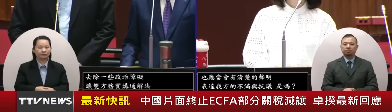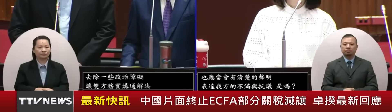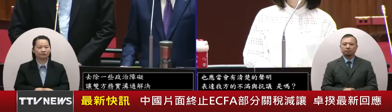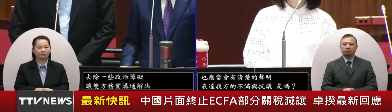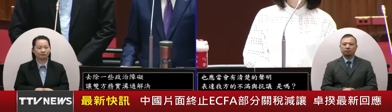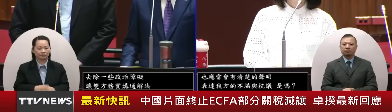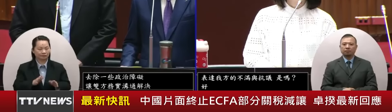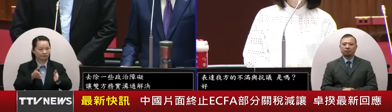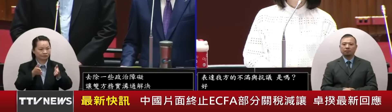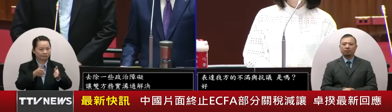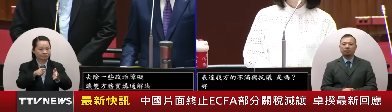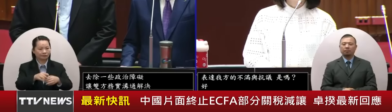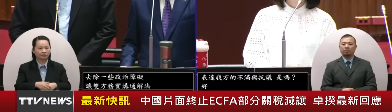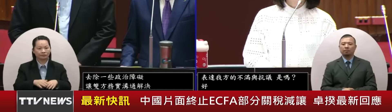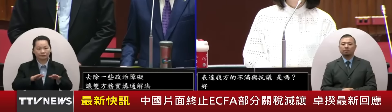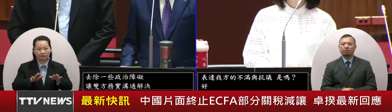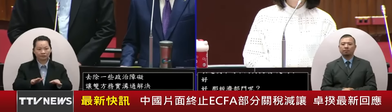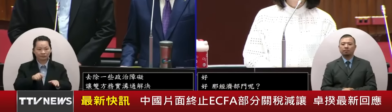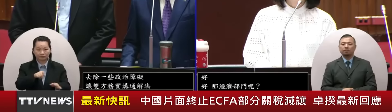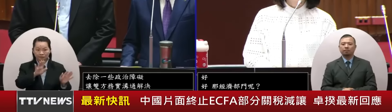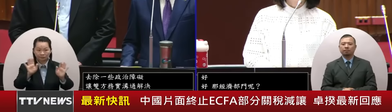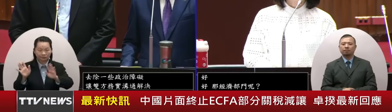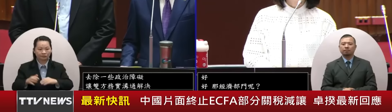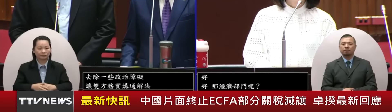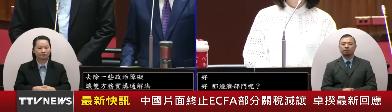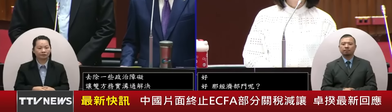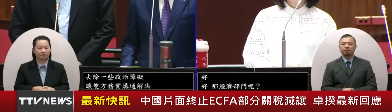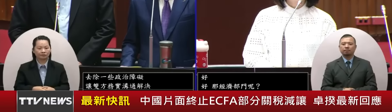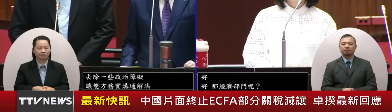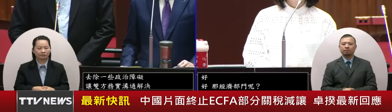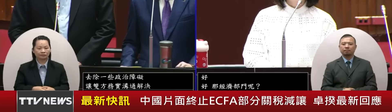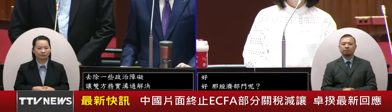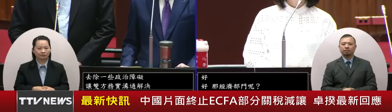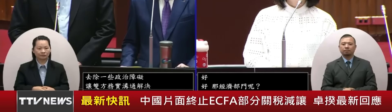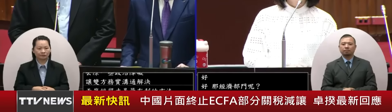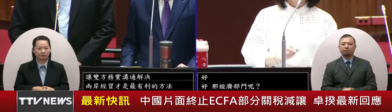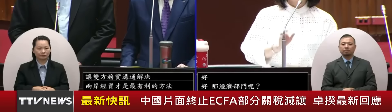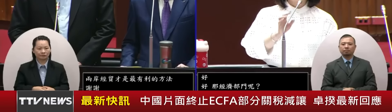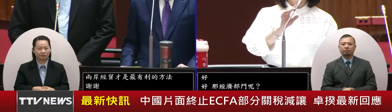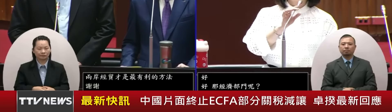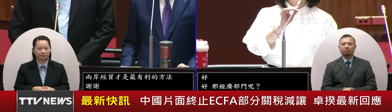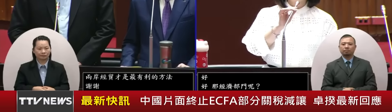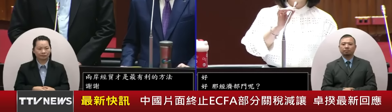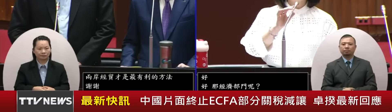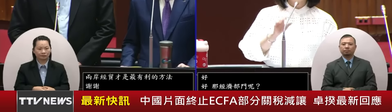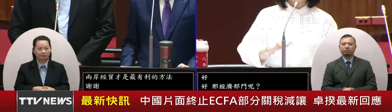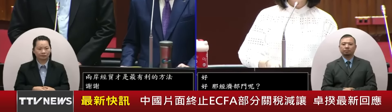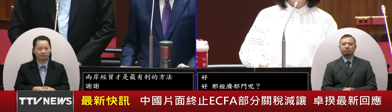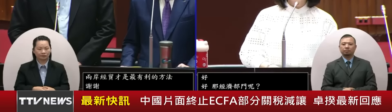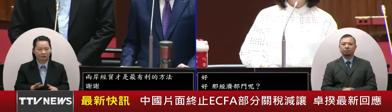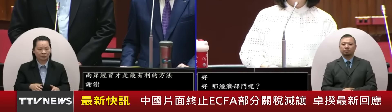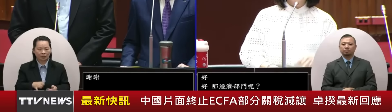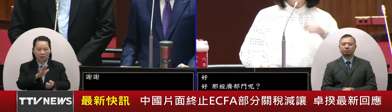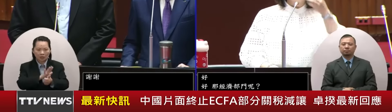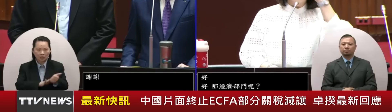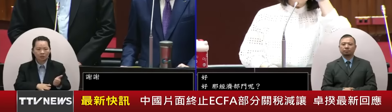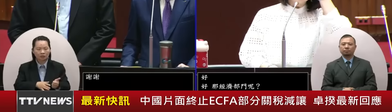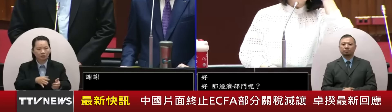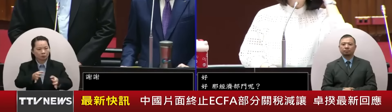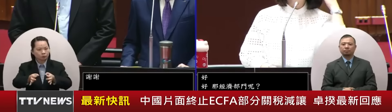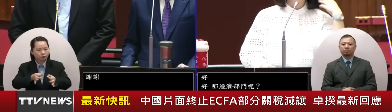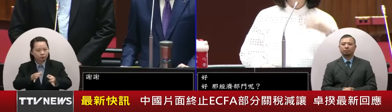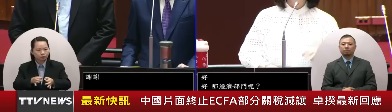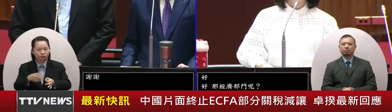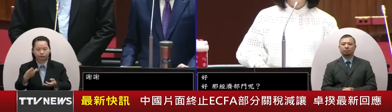会针对目前的这个状况，那么跟这个实际呢受到这个伤害的业者，给予他们充